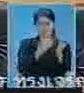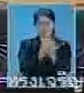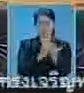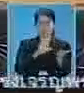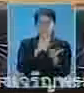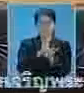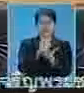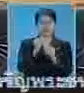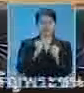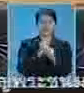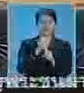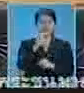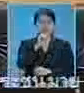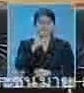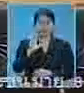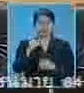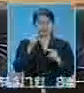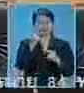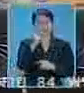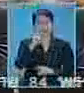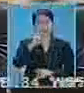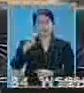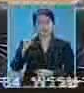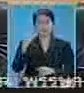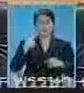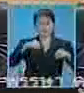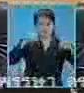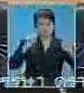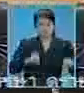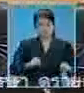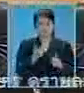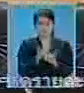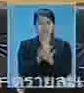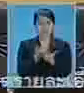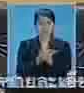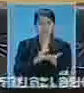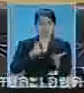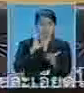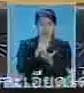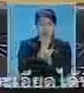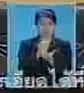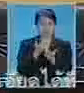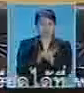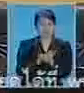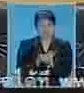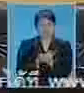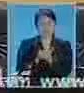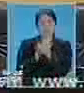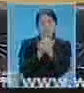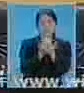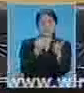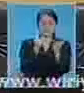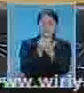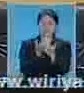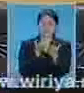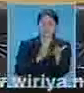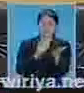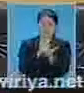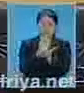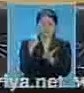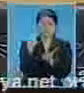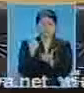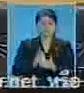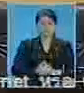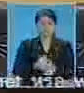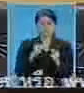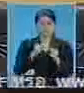ที่ครม.อนุมัติไปนะครับมีวงเงินที่เป็นวงเงินชดเชยการขาดดุลงบประมาณปรับลดลงจ